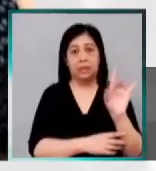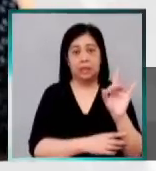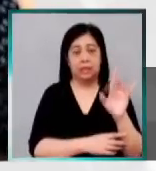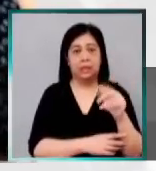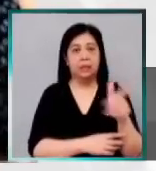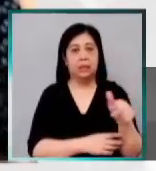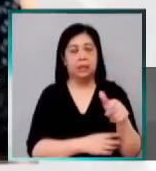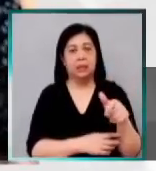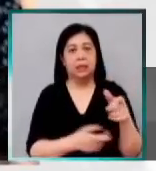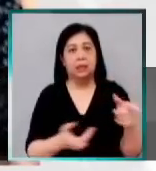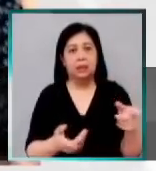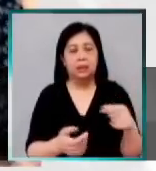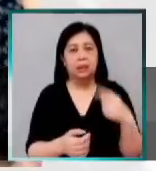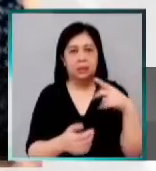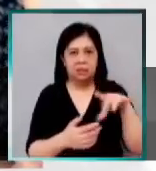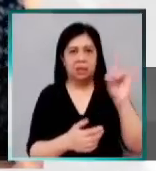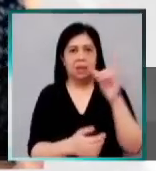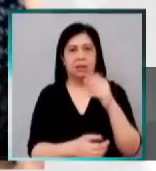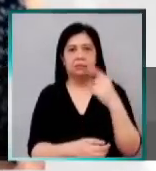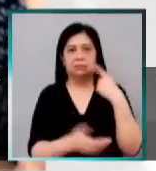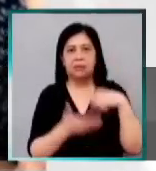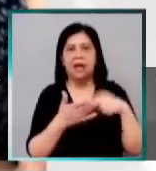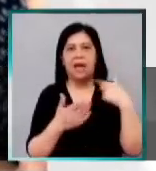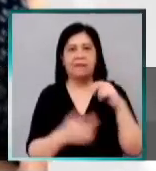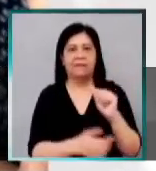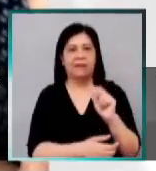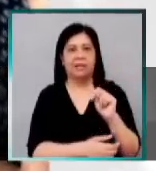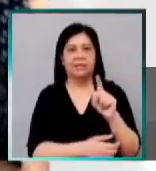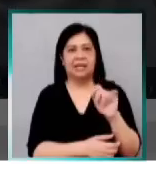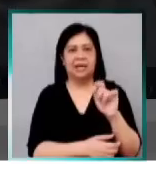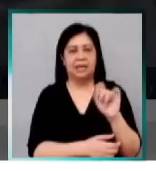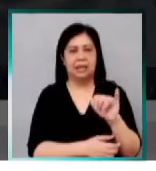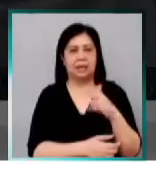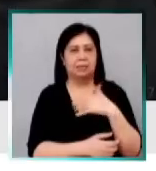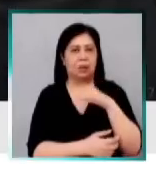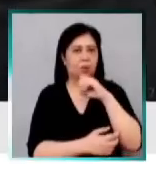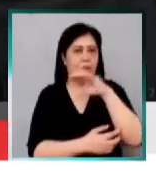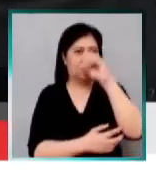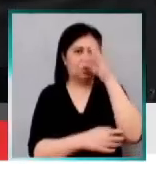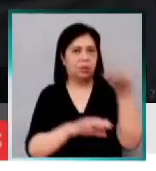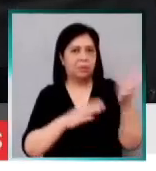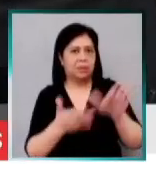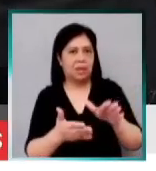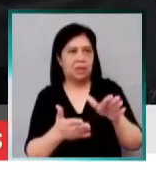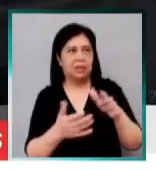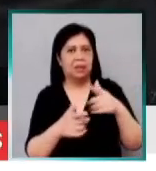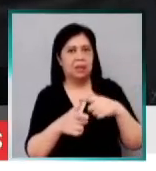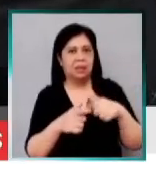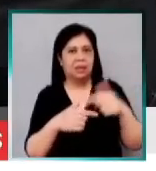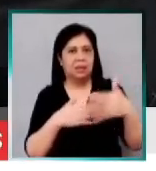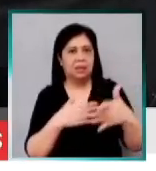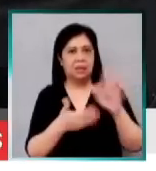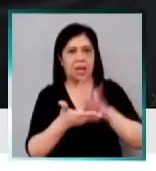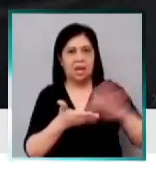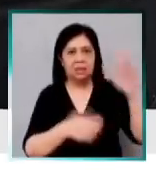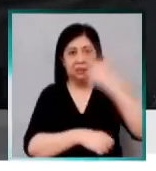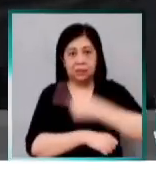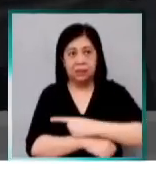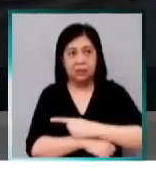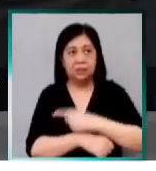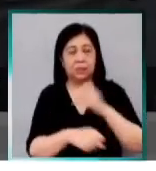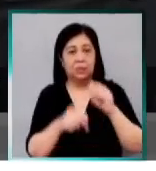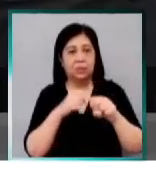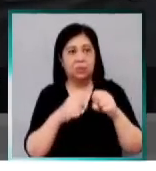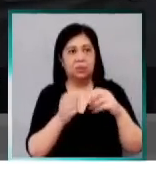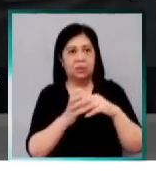ay ma-diagnose na may anxiety siya. Lolo ko namatay and then from there, college days, so